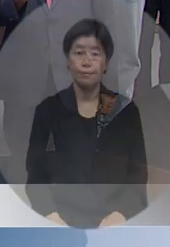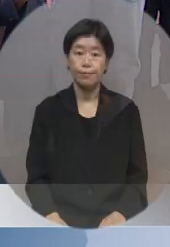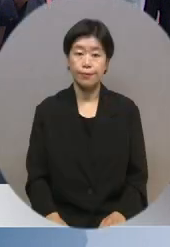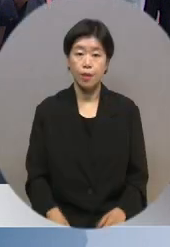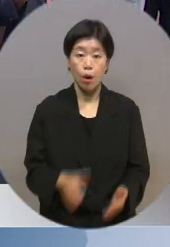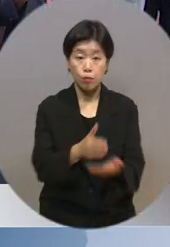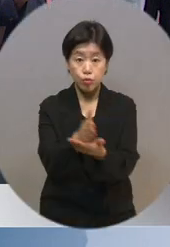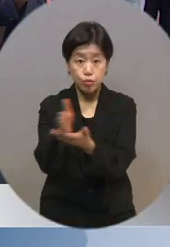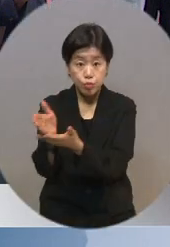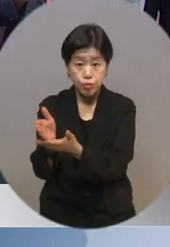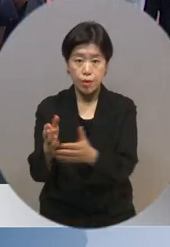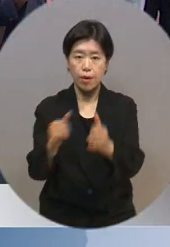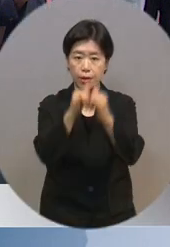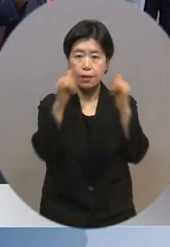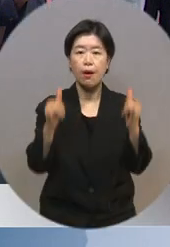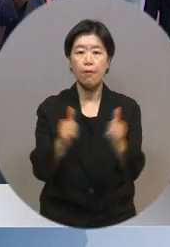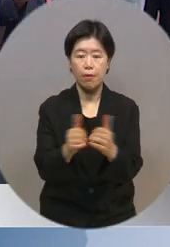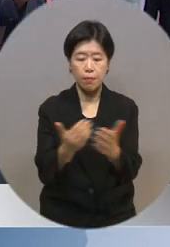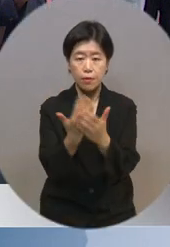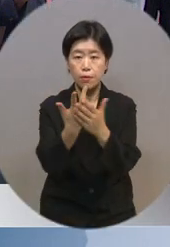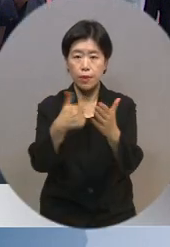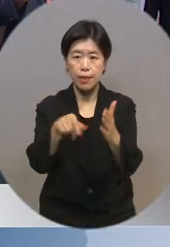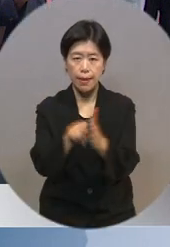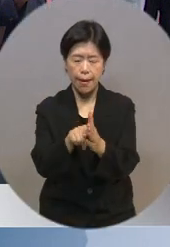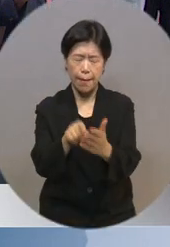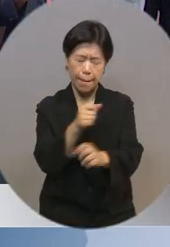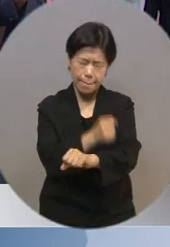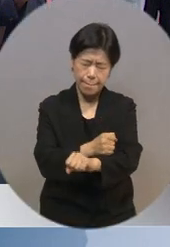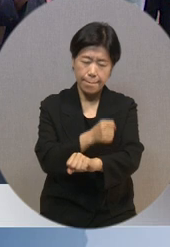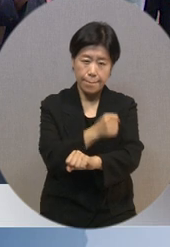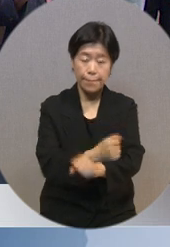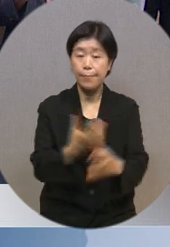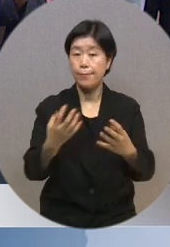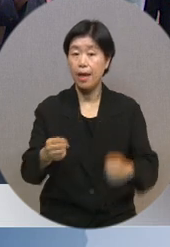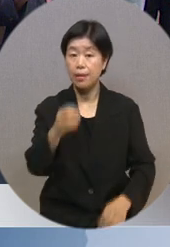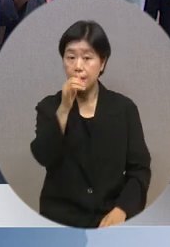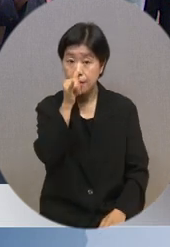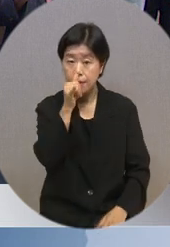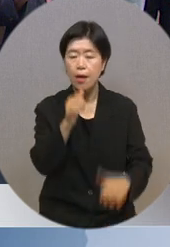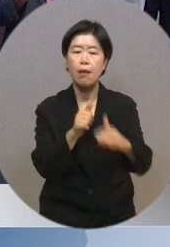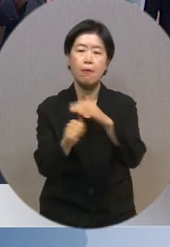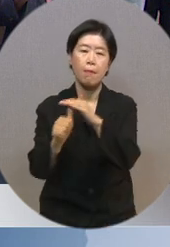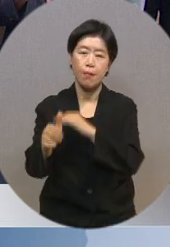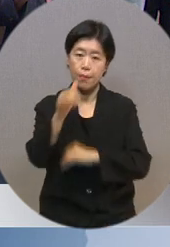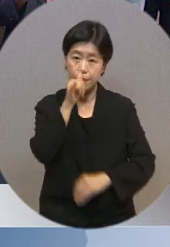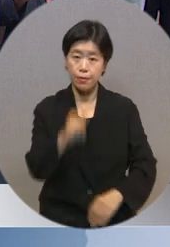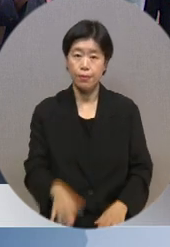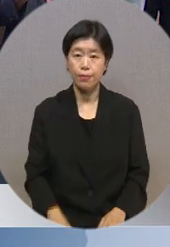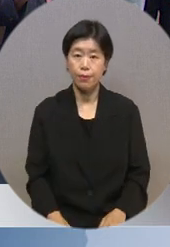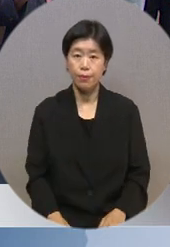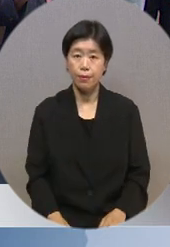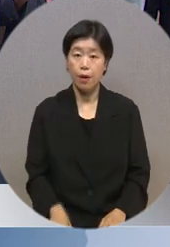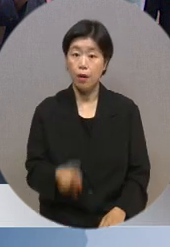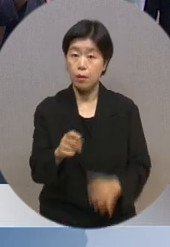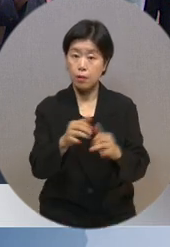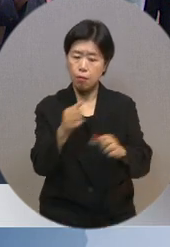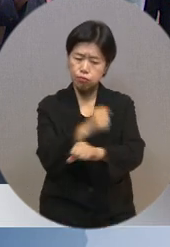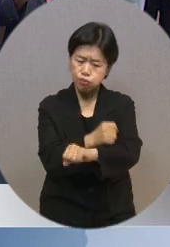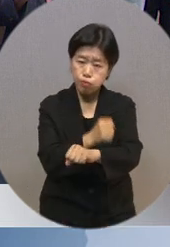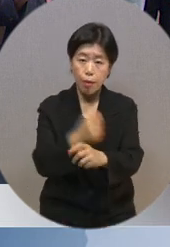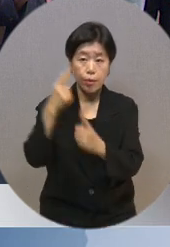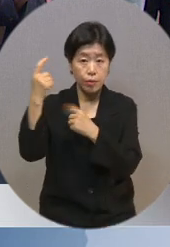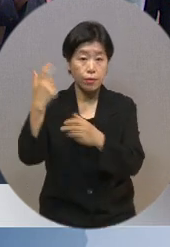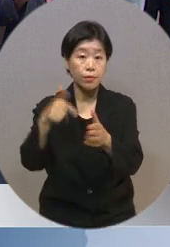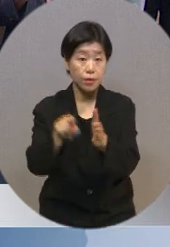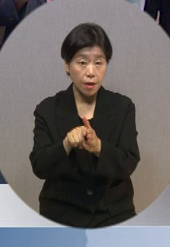다양한 분야에서 지역사회의 발전을 위해 묵묵히 헌신하고 노력하는 대표들이 있습니다. 이들의 공로를